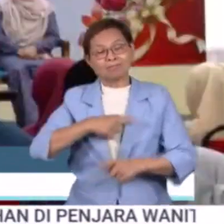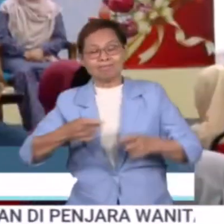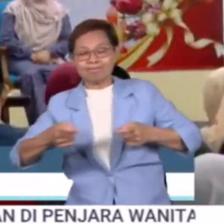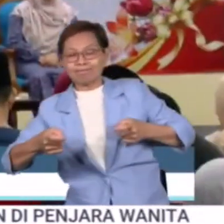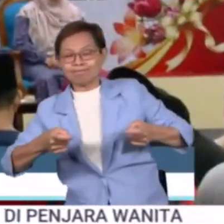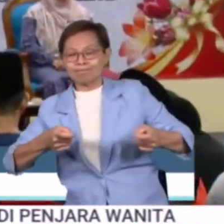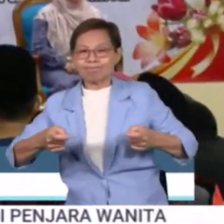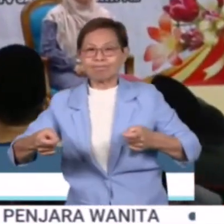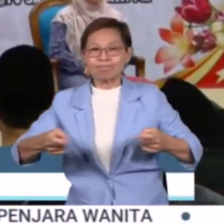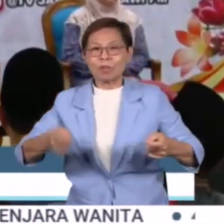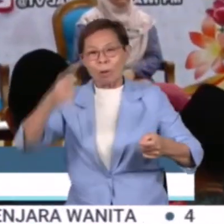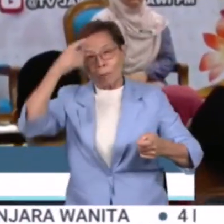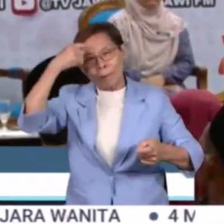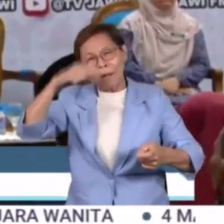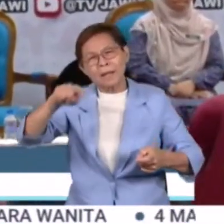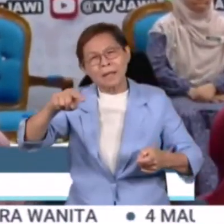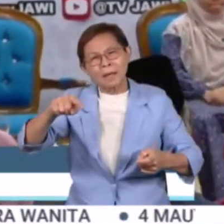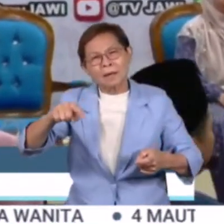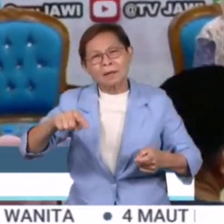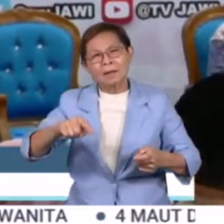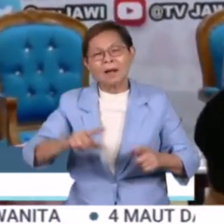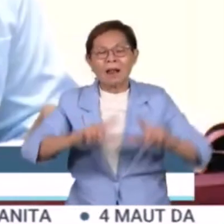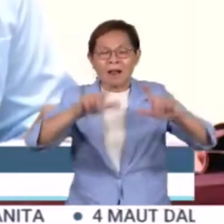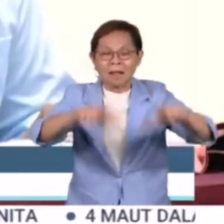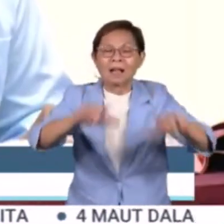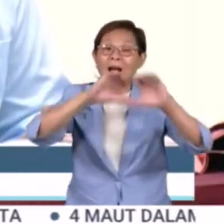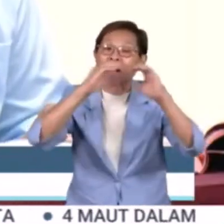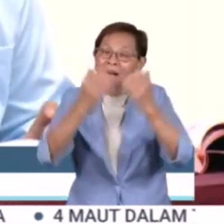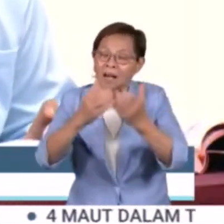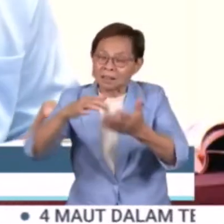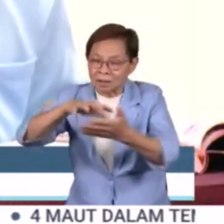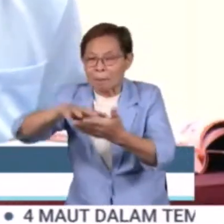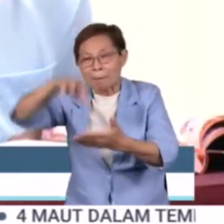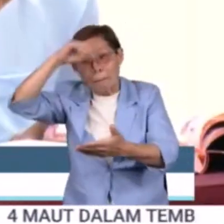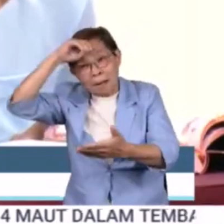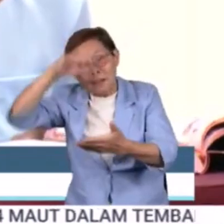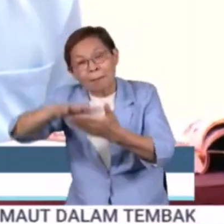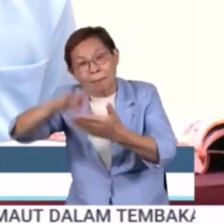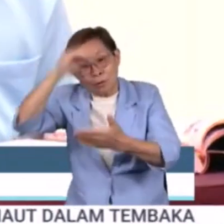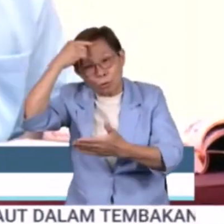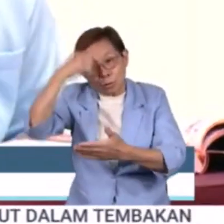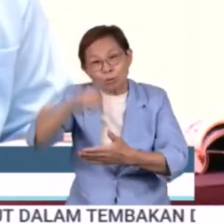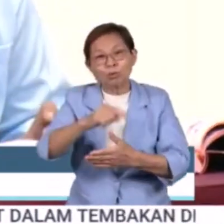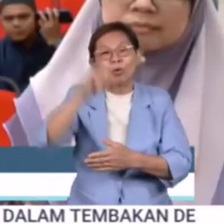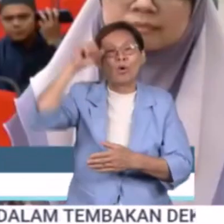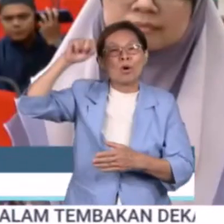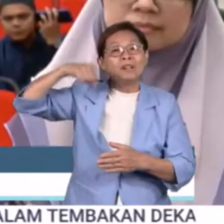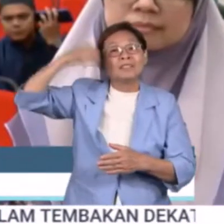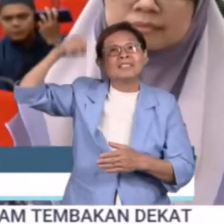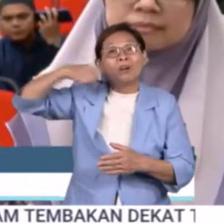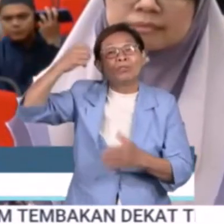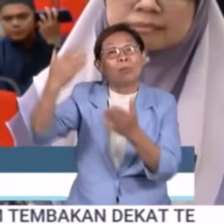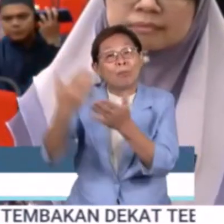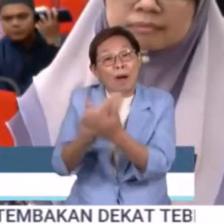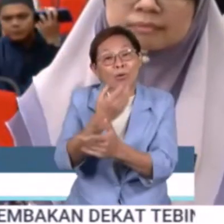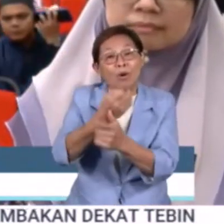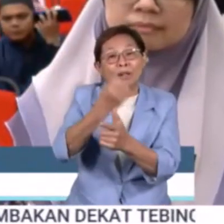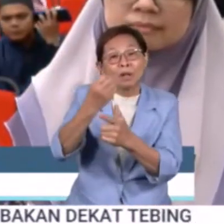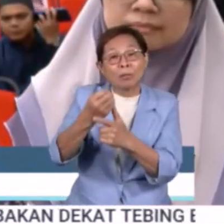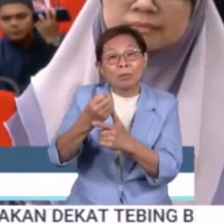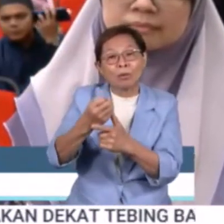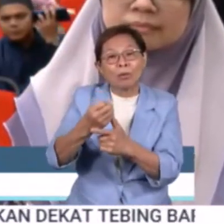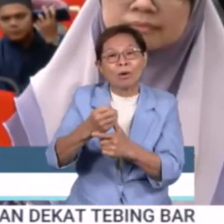takbir urus bagi menempatkan kelas-kelas pengajian untuk saudara-saudara baru ataupun